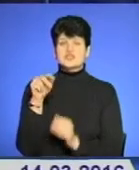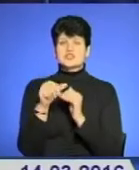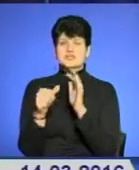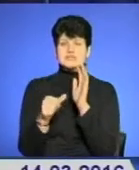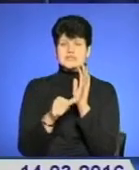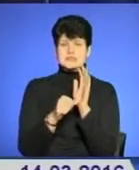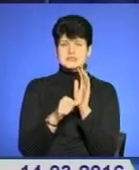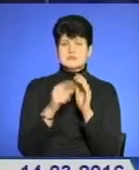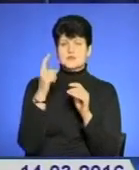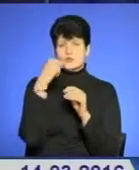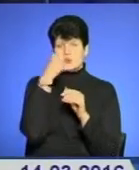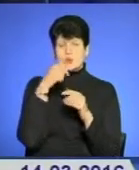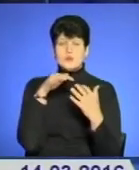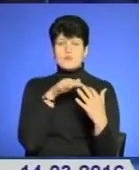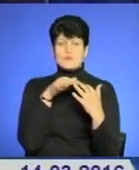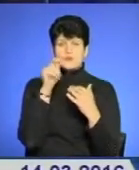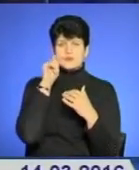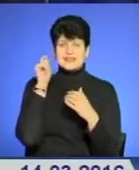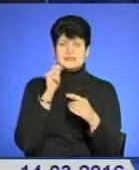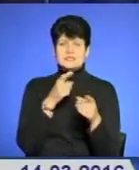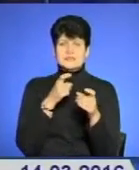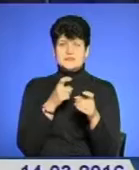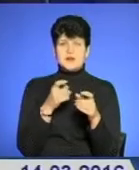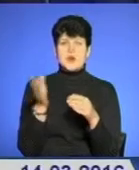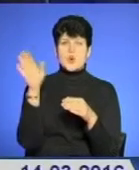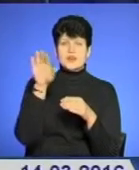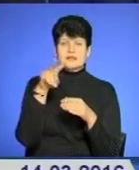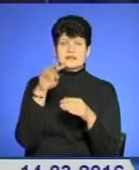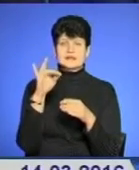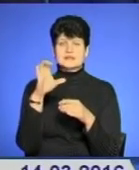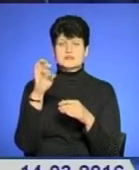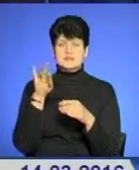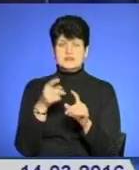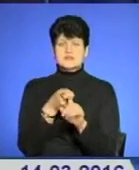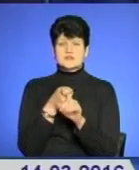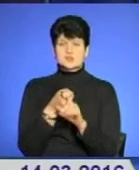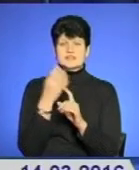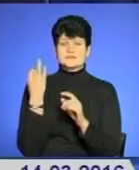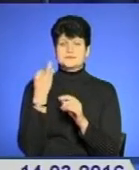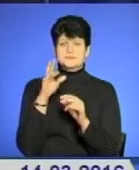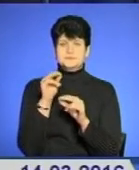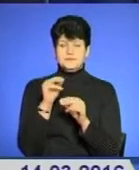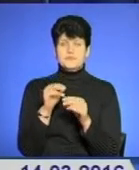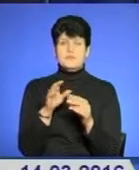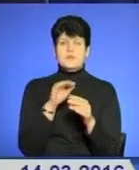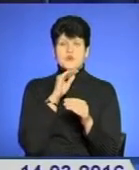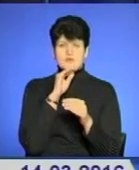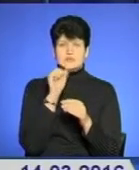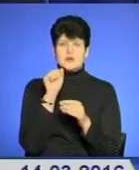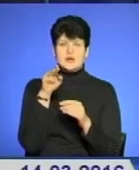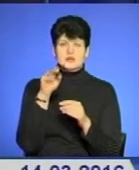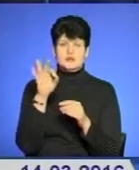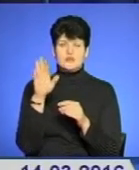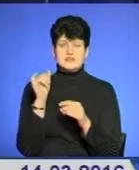2016-й – сторіччя бою українських січових стрільців на горі Лисоня. В контексті ювілейної історичної дати професор, атовець-історик